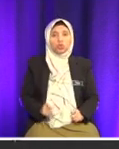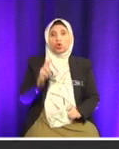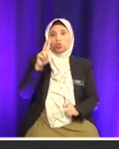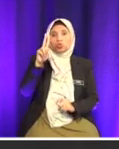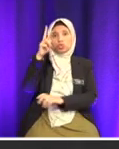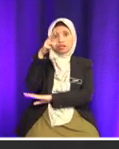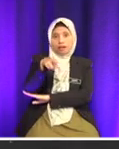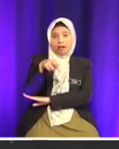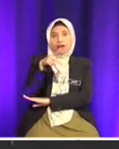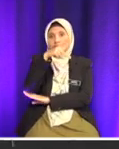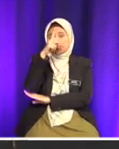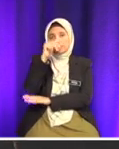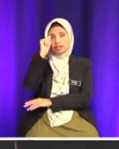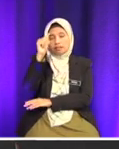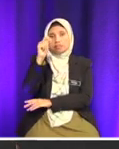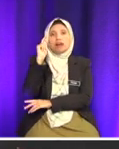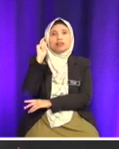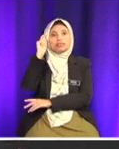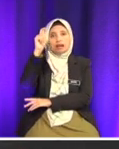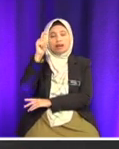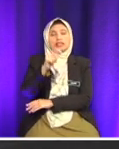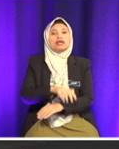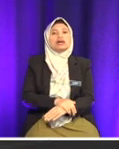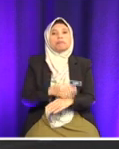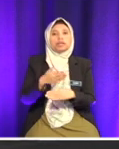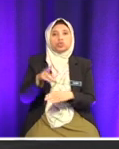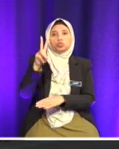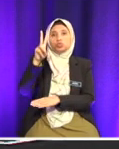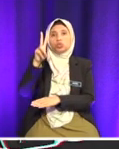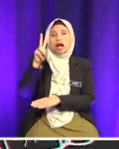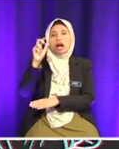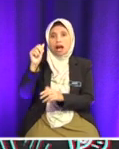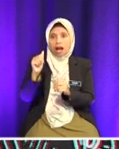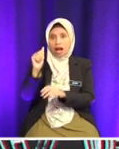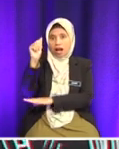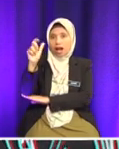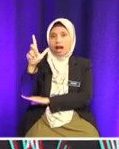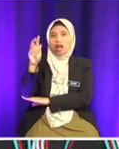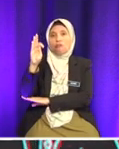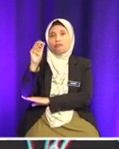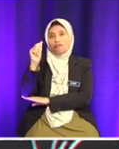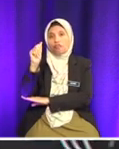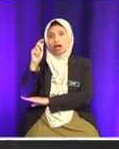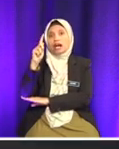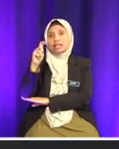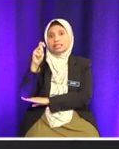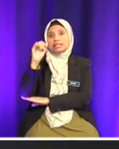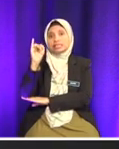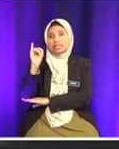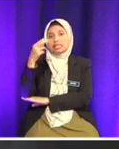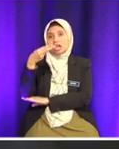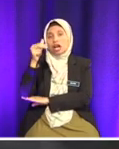dan juga diikuti dengan Surah al-kahfirun dan yang kedua wafatnya dan surah al-ikhlas mudah